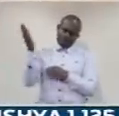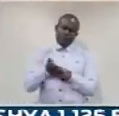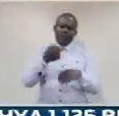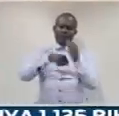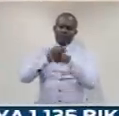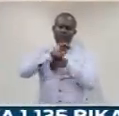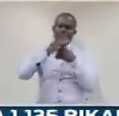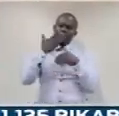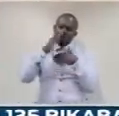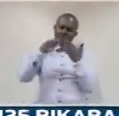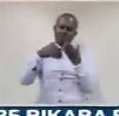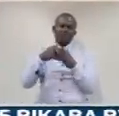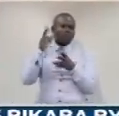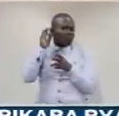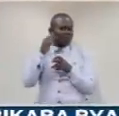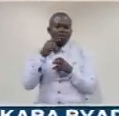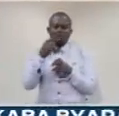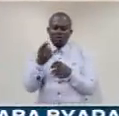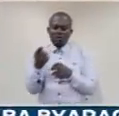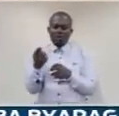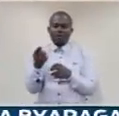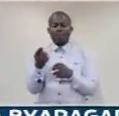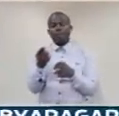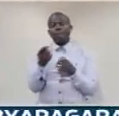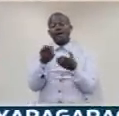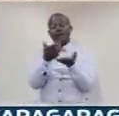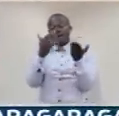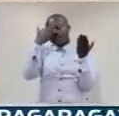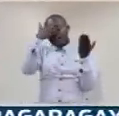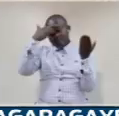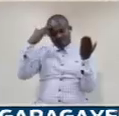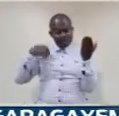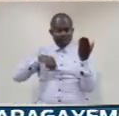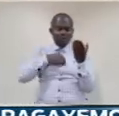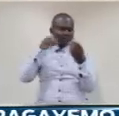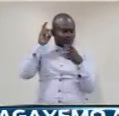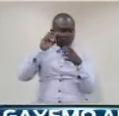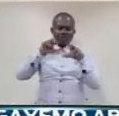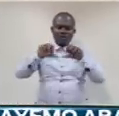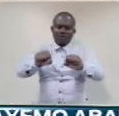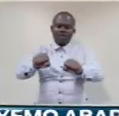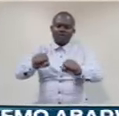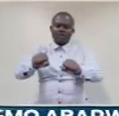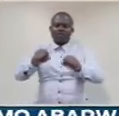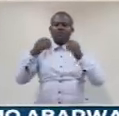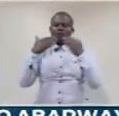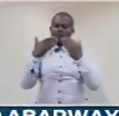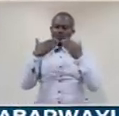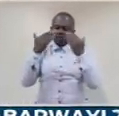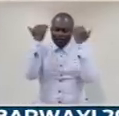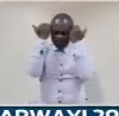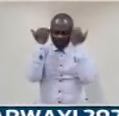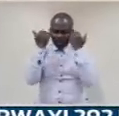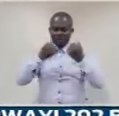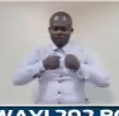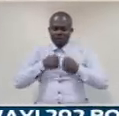byose twabimwumvagaho buriya tukaba ari nazo mpamvu twe twumvise yafashwe tukaba dushimira ubutabera bw'u